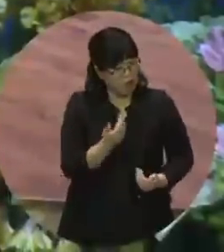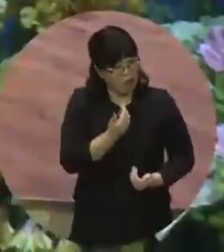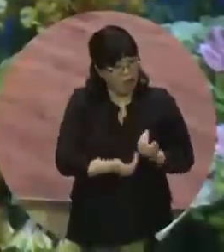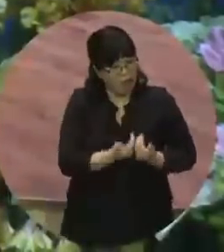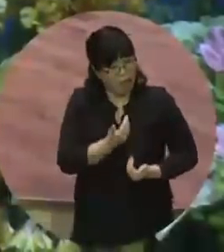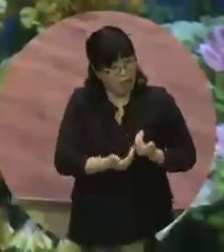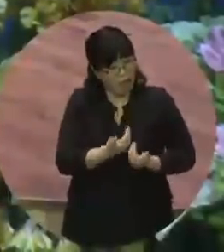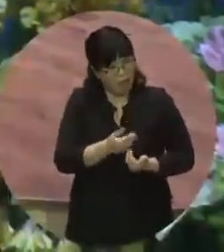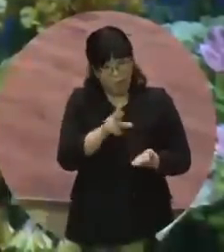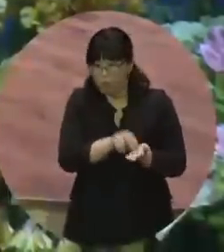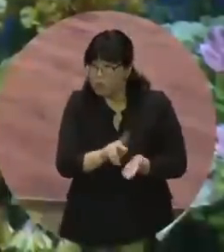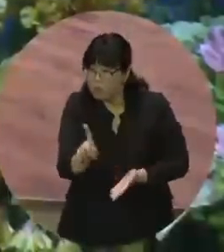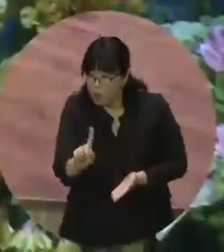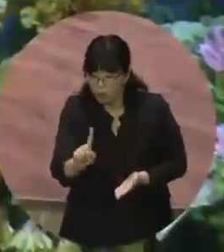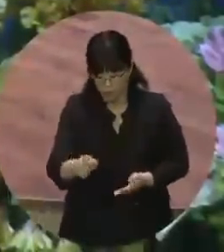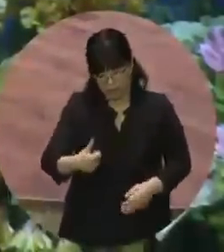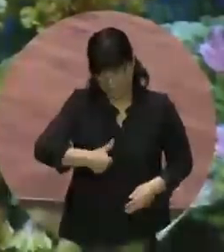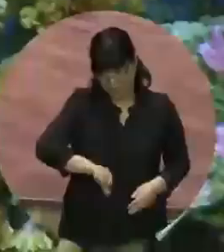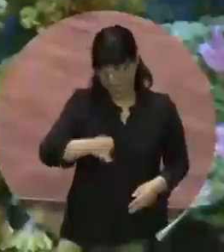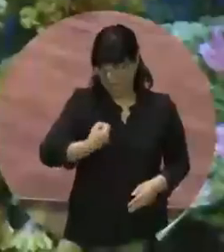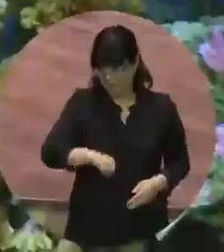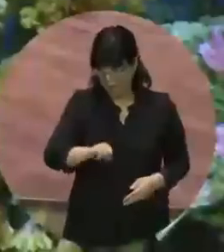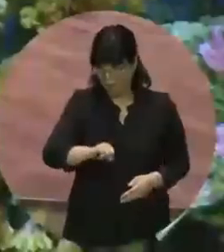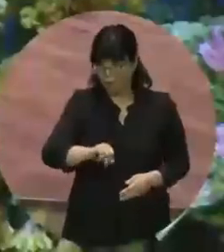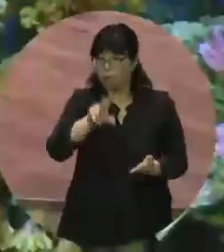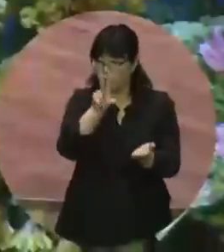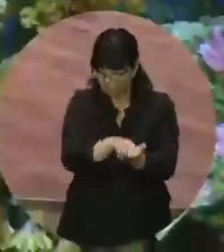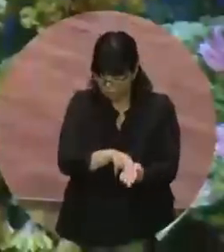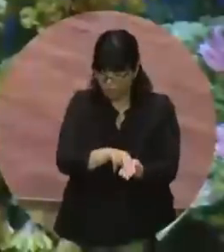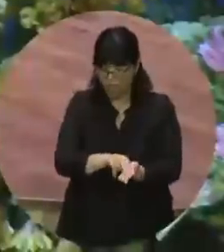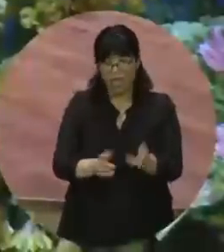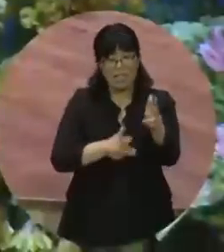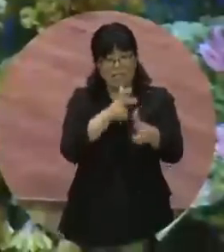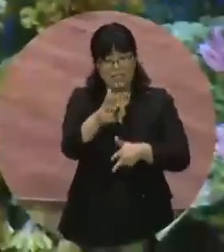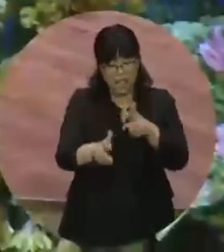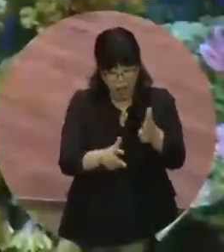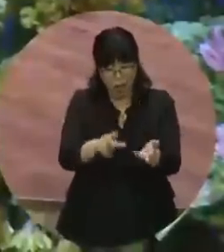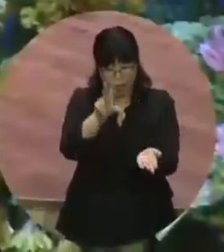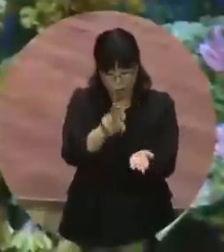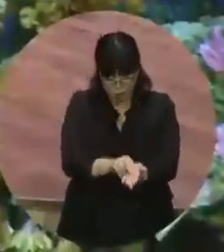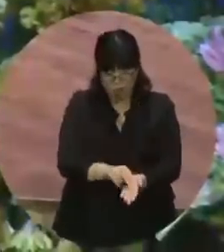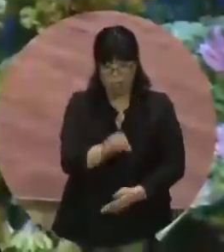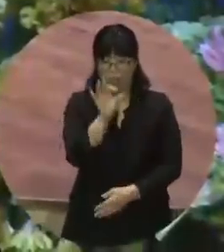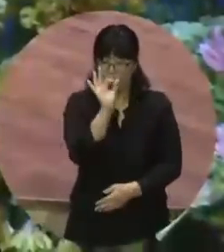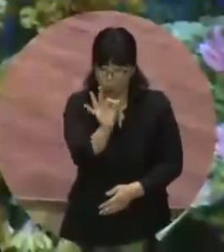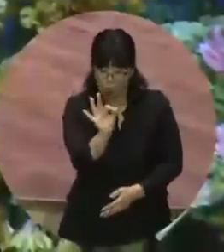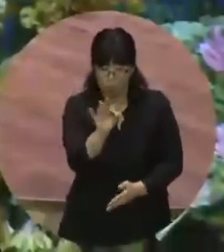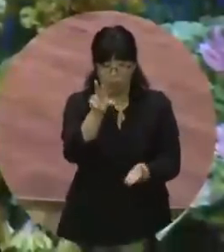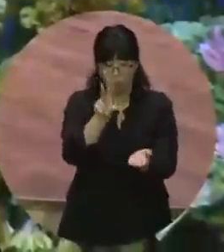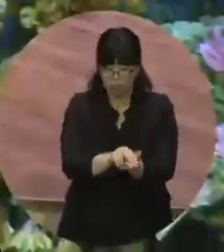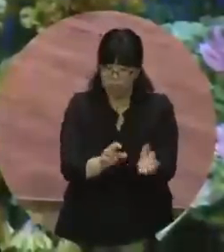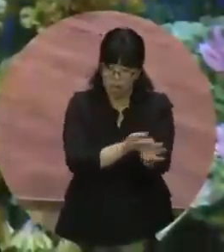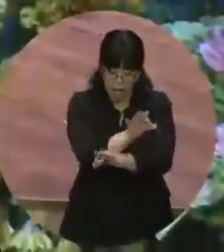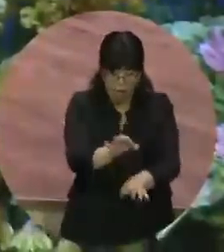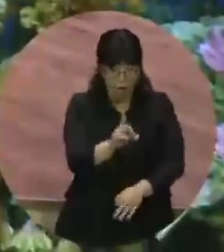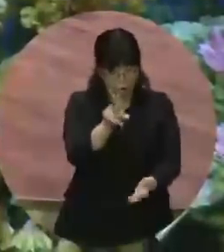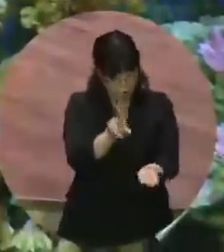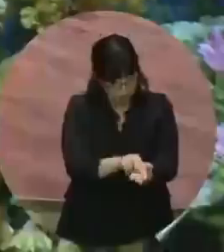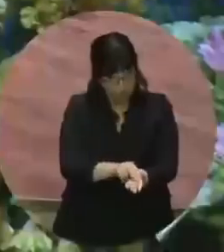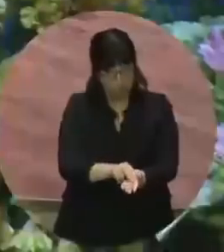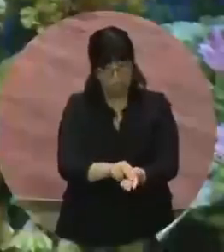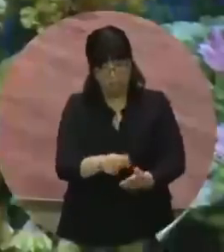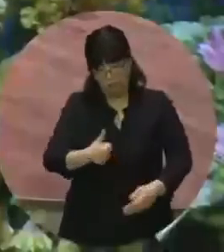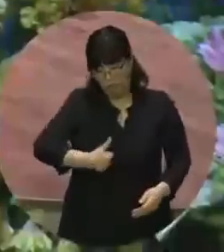문제, 뭐 이렇게 사업 뭐 확장 문제, 뭐 이런 경제 문제들이죠. 아이들 교육 문제